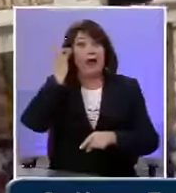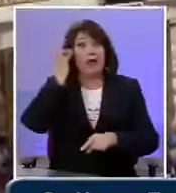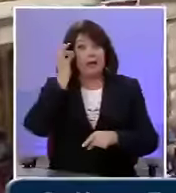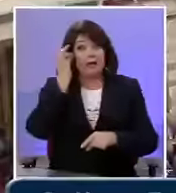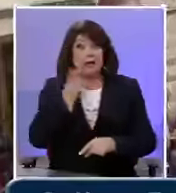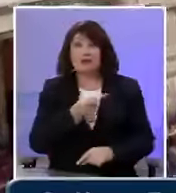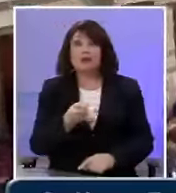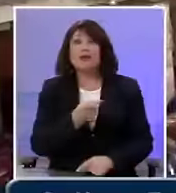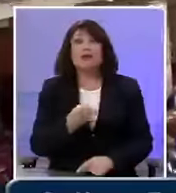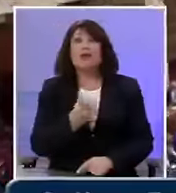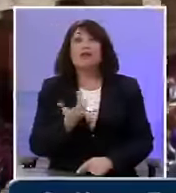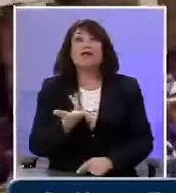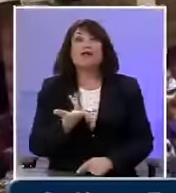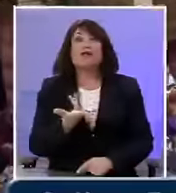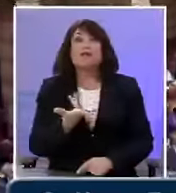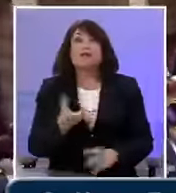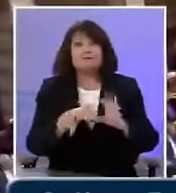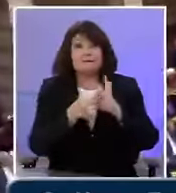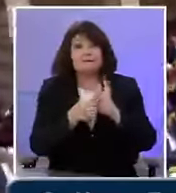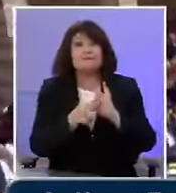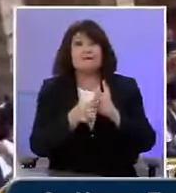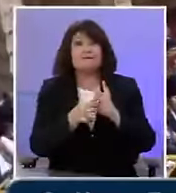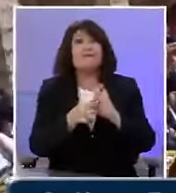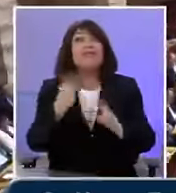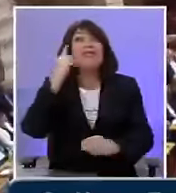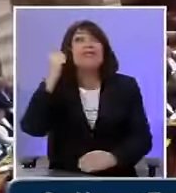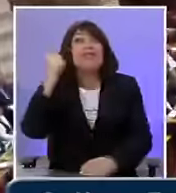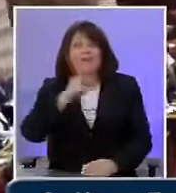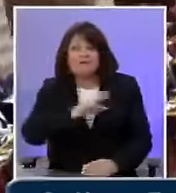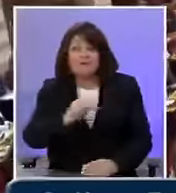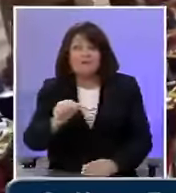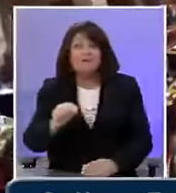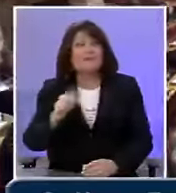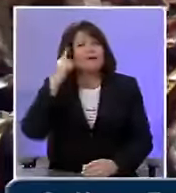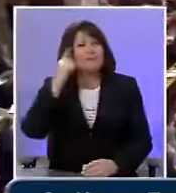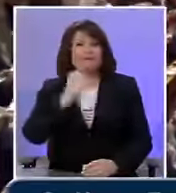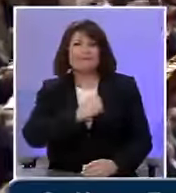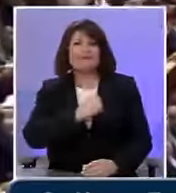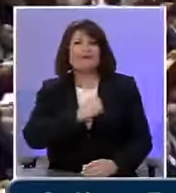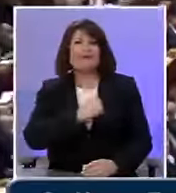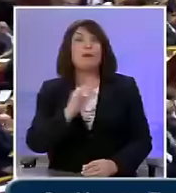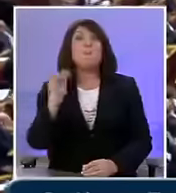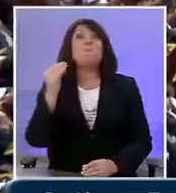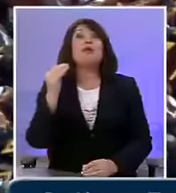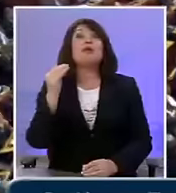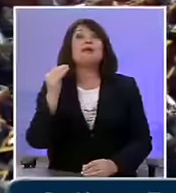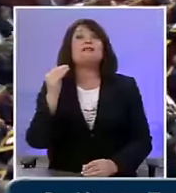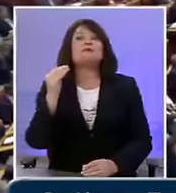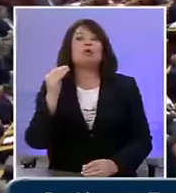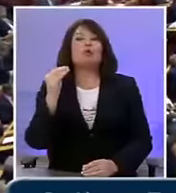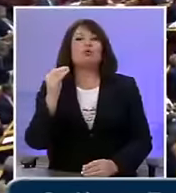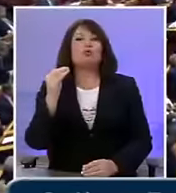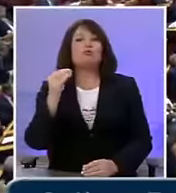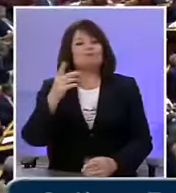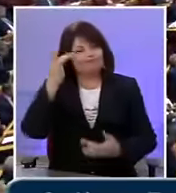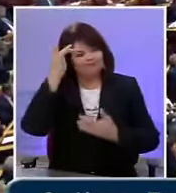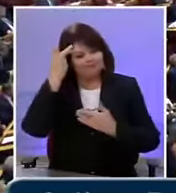είναι χώρες που ενσαρκώνουν μια συγκεκριμένη ιδέα, μια συγκεκριμένη αντίληψη του πολιτισμού και έχουμε όλη αυτή τη συνείδηση.